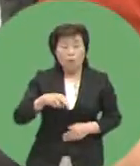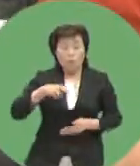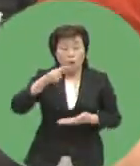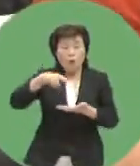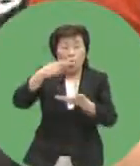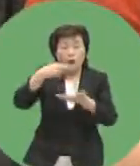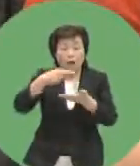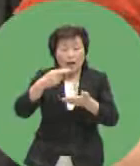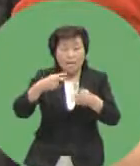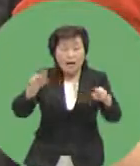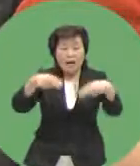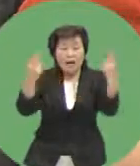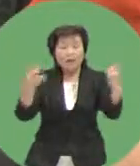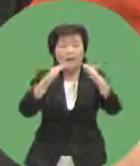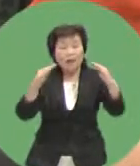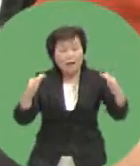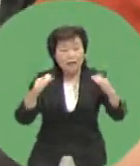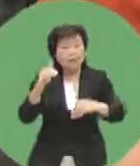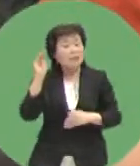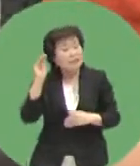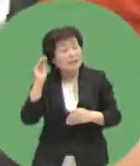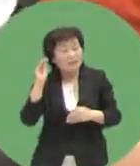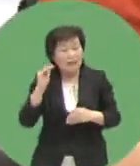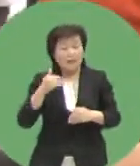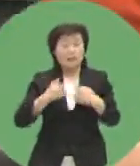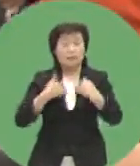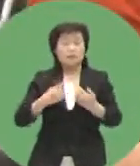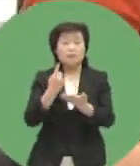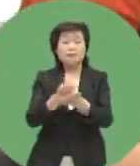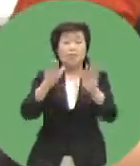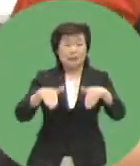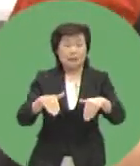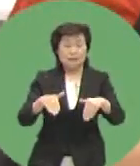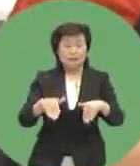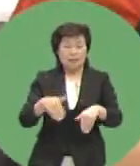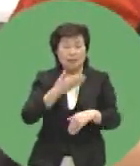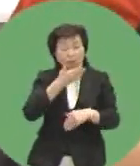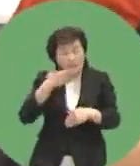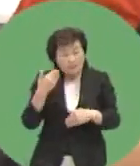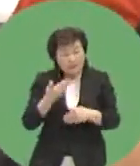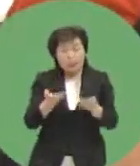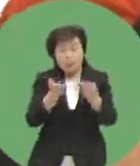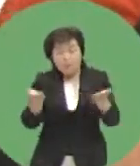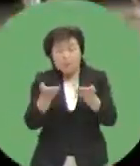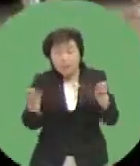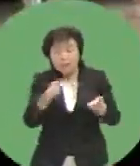あるって聞いて、ちょっと楽しみに来たんですけど、すごい美味しいです、どのお店も。